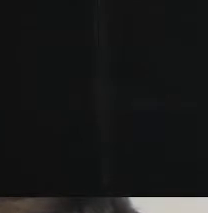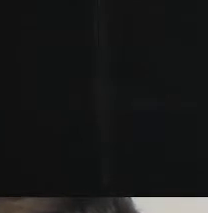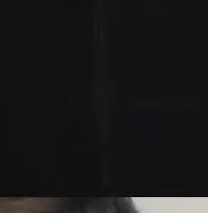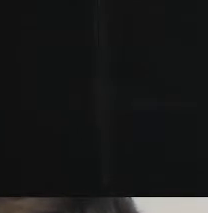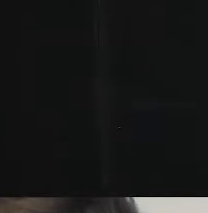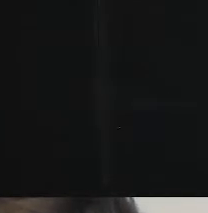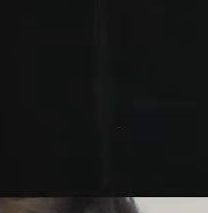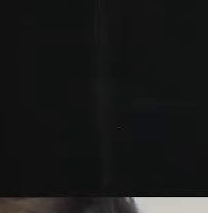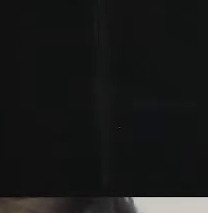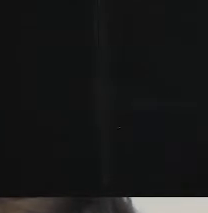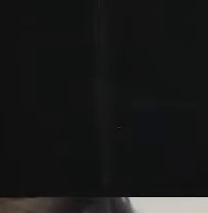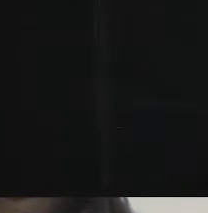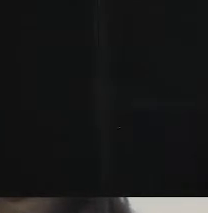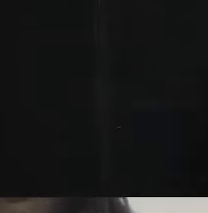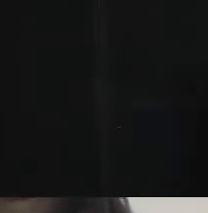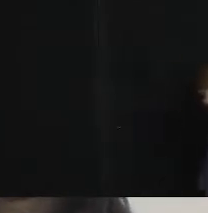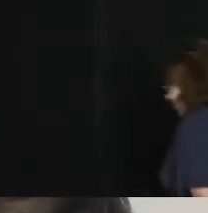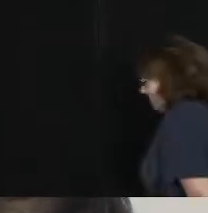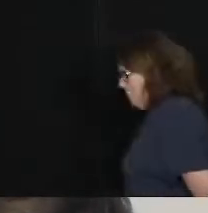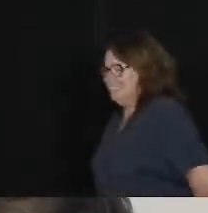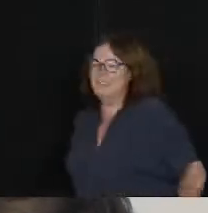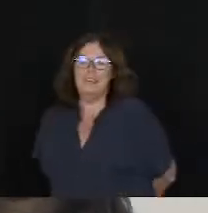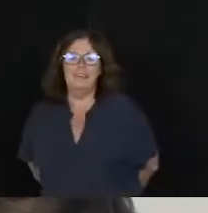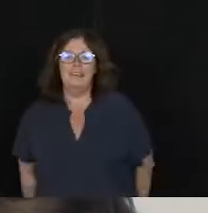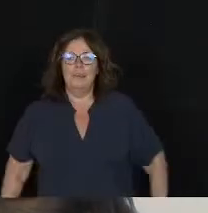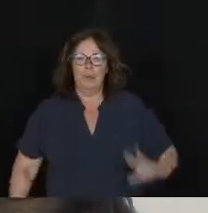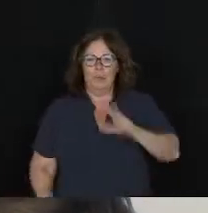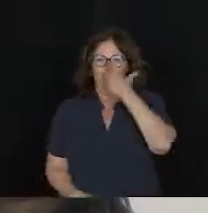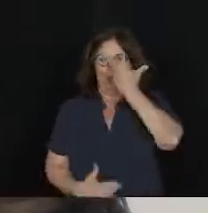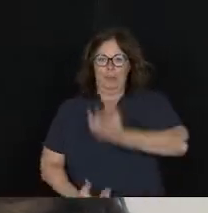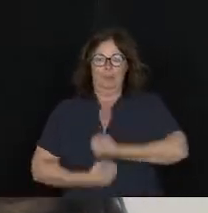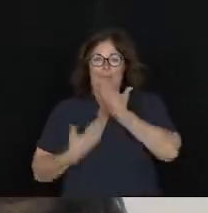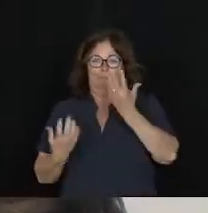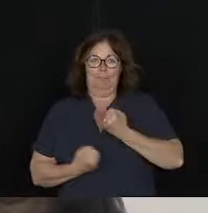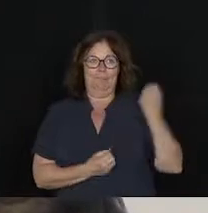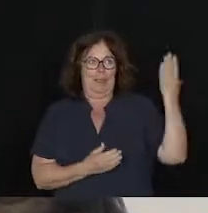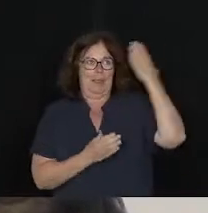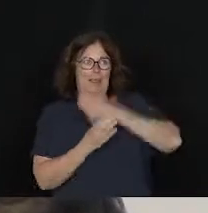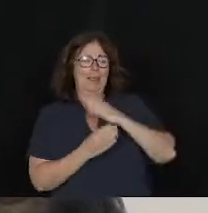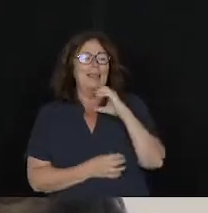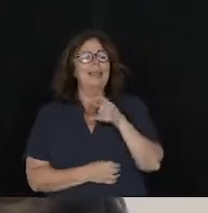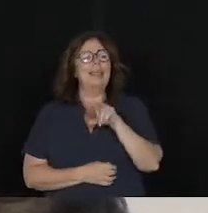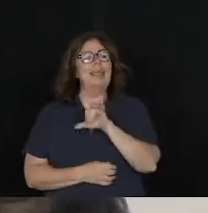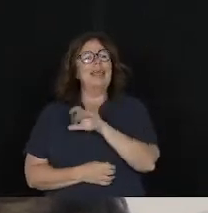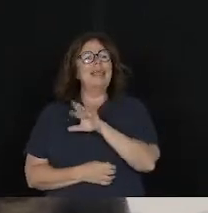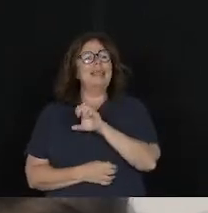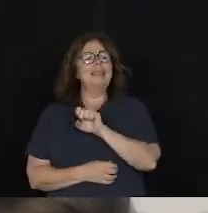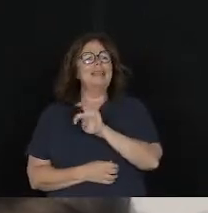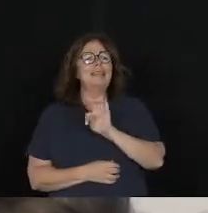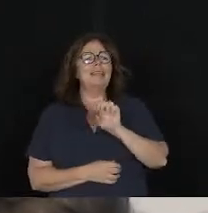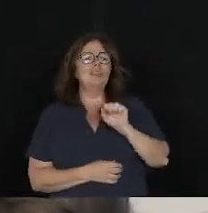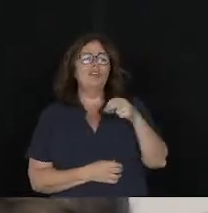Merci beaucoup Emmanuel. Je passe la parole pour la troisième et dernière intervention à Christian Ingrao.